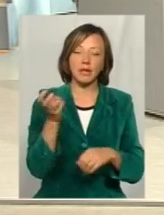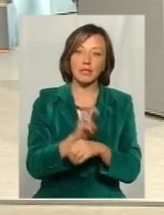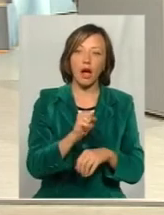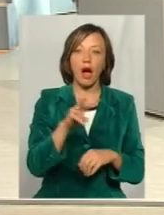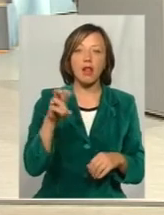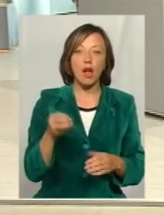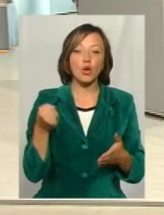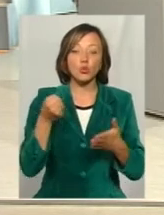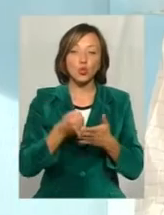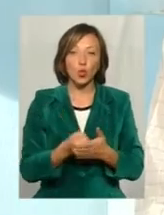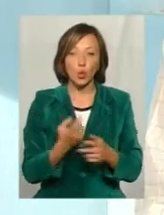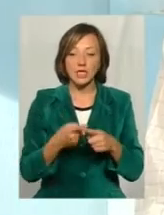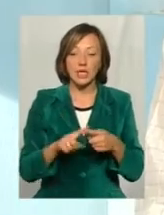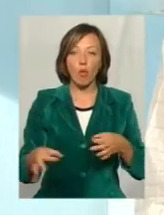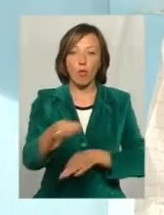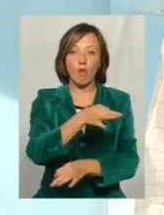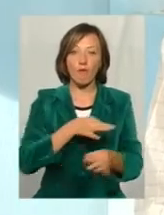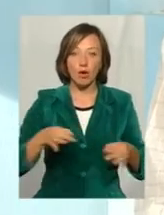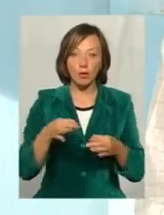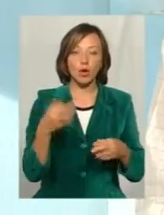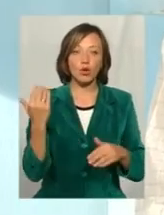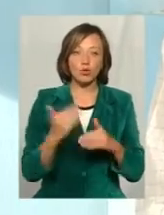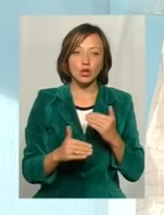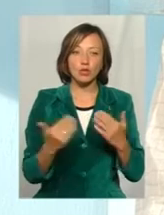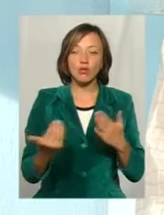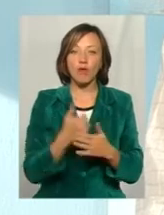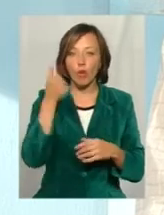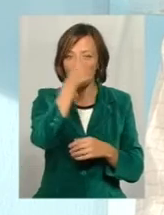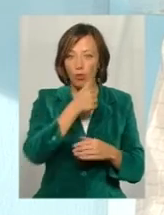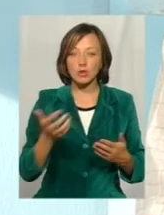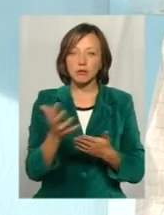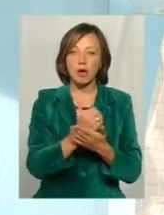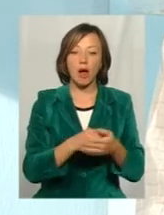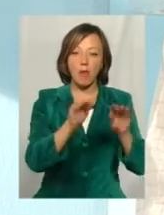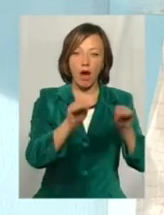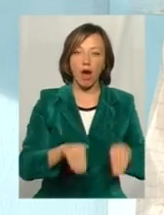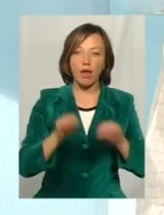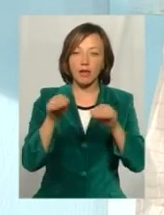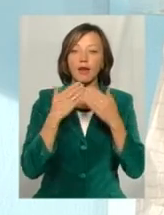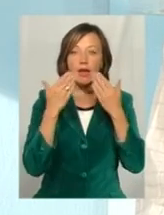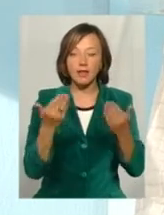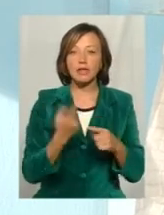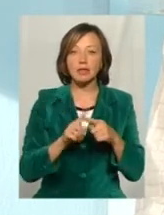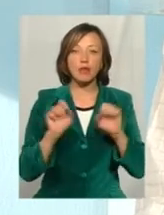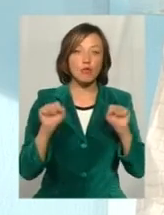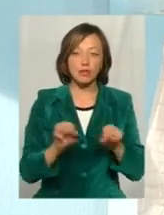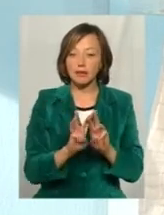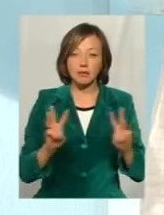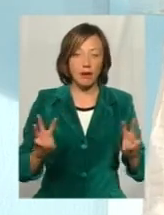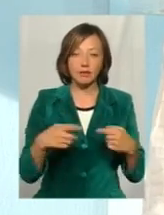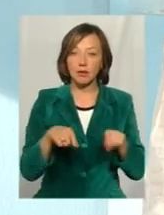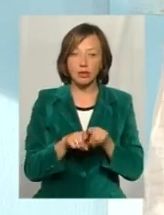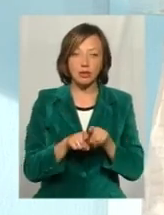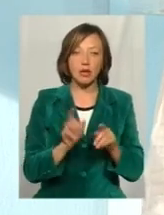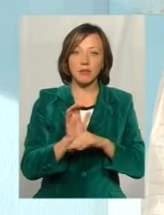до цих обговорень ми вже з нового року збираємо анкети. Це можна як на сайті заповнити, так можна